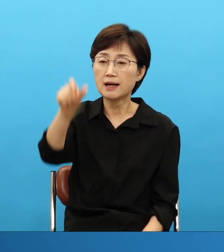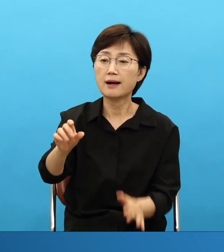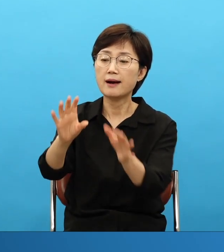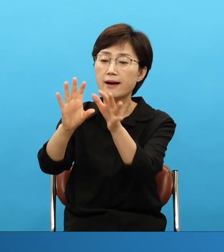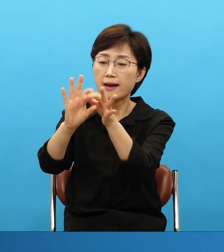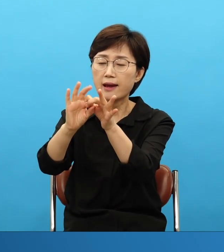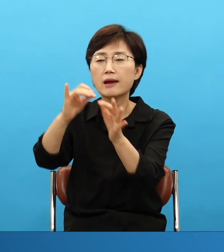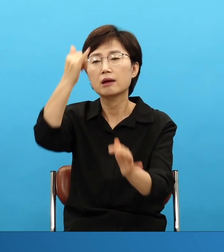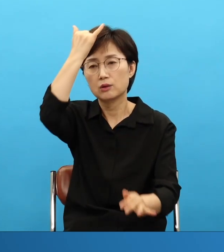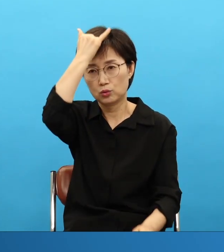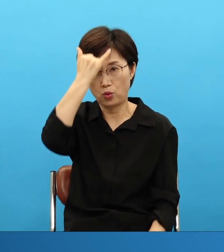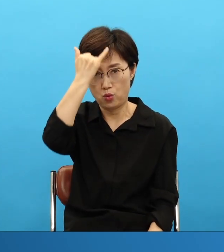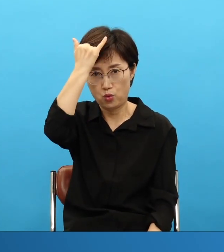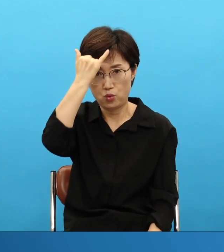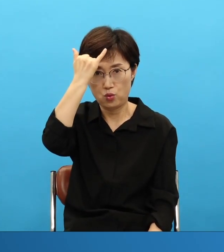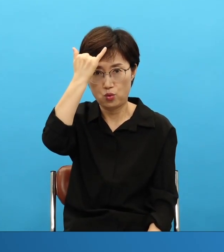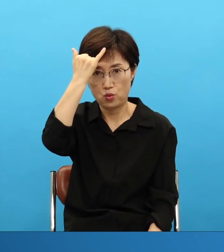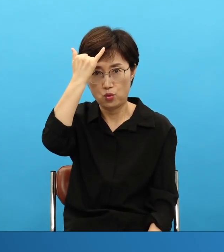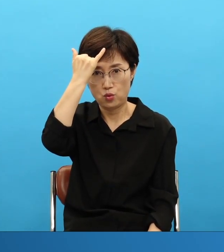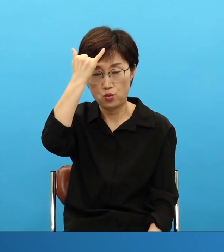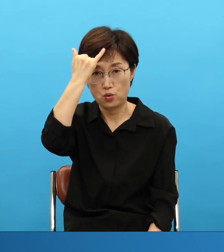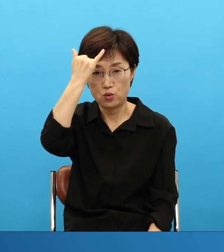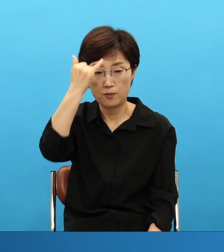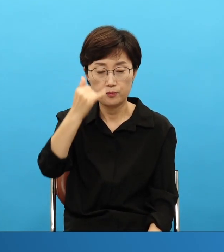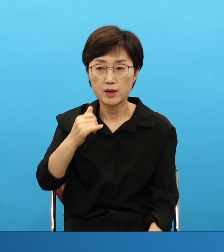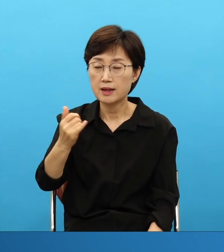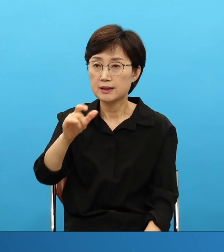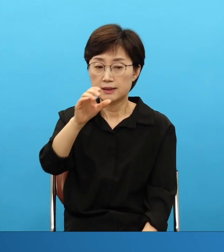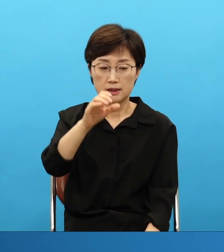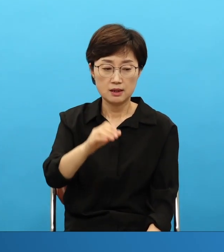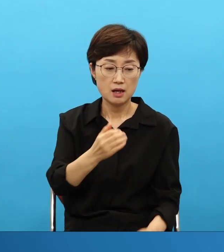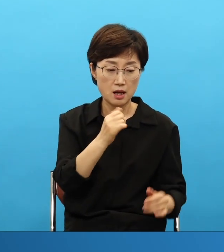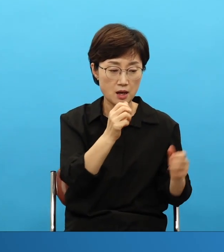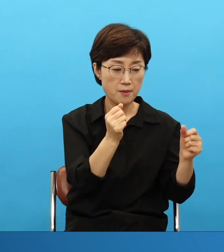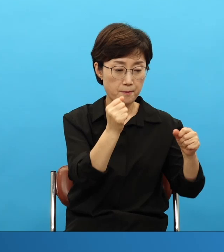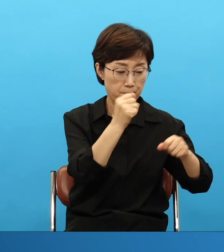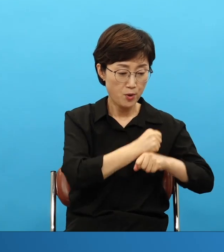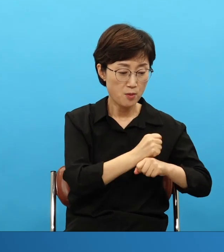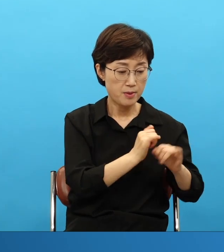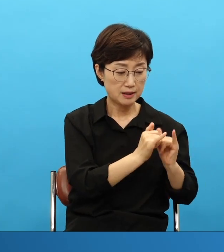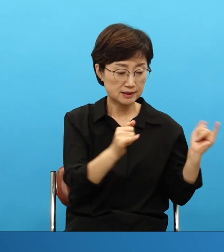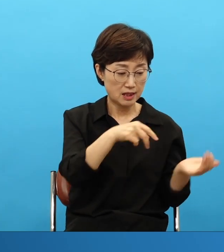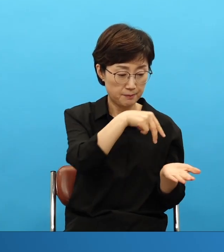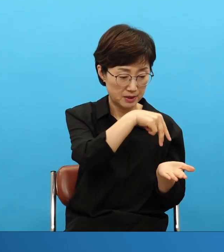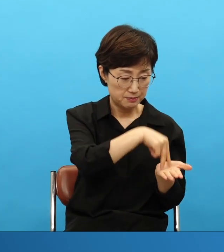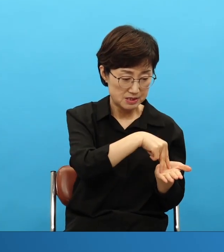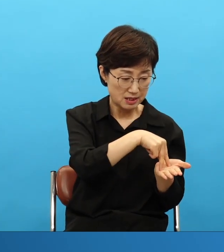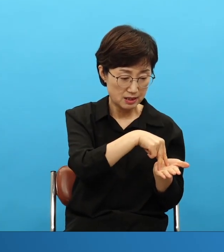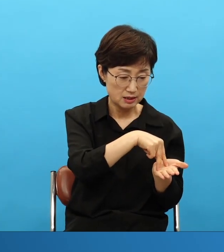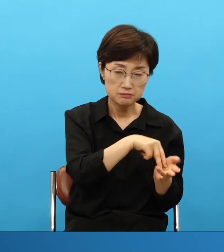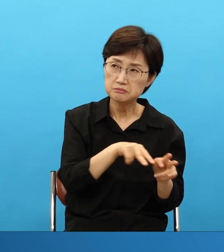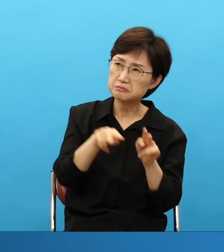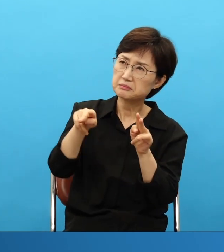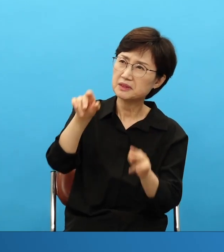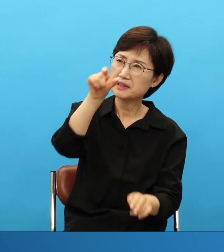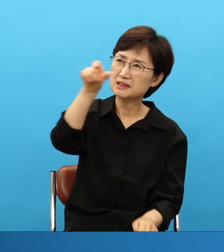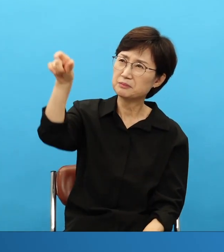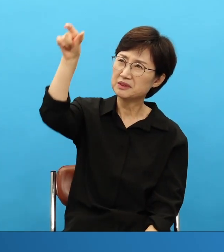그랬습니다 멸망 받을 자에게는 십자가의 도가 미련하게 보일